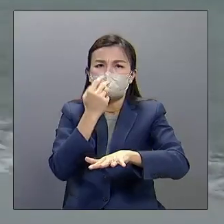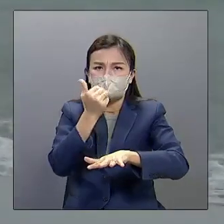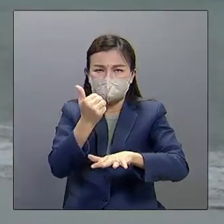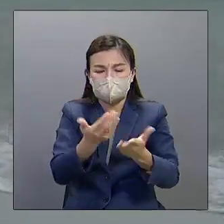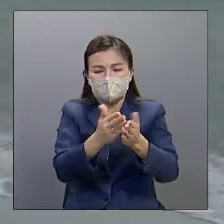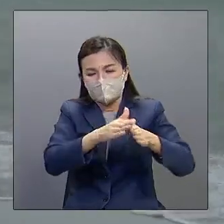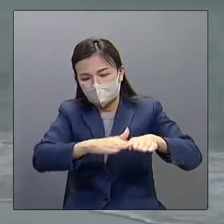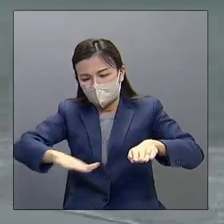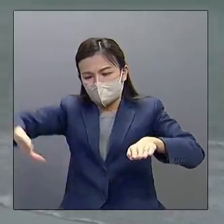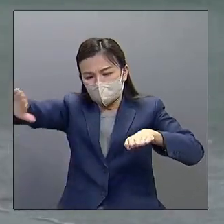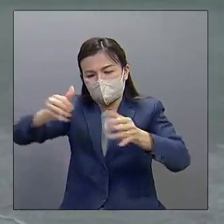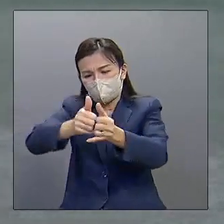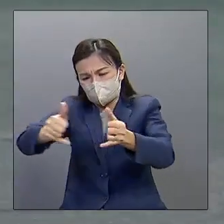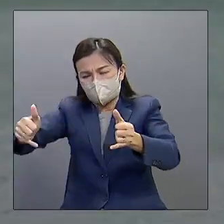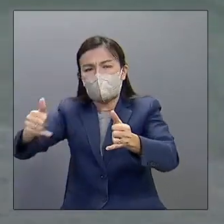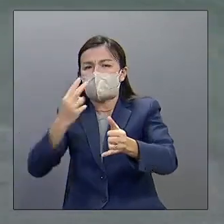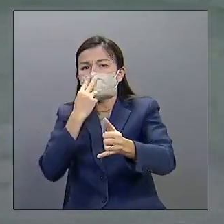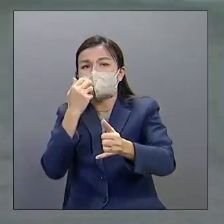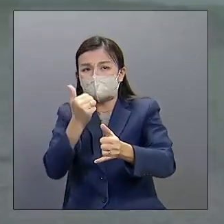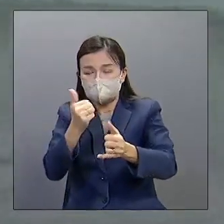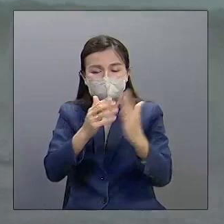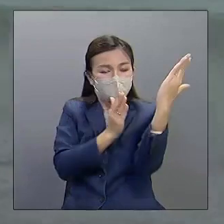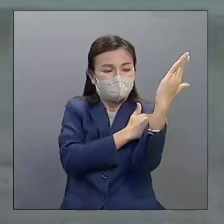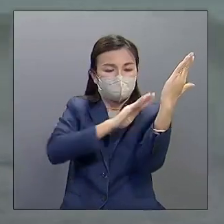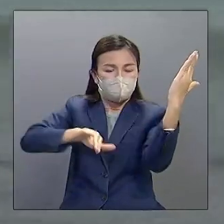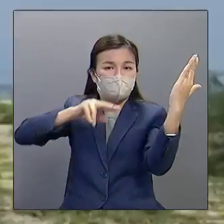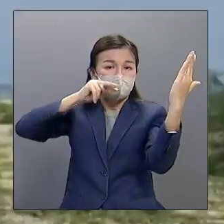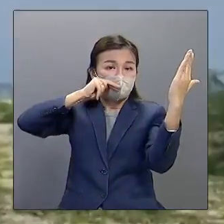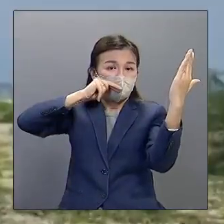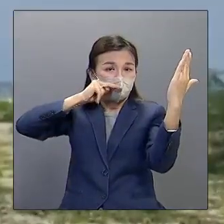ค่ะในส่วนของชาวเรือทั้งในบริเวณทะเลอันดามันและอ่าวไทยนะคะระยะนี้ทะเลมีคลื่น